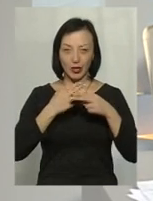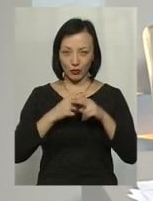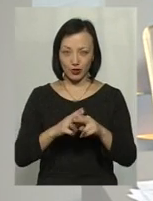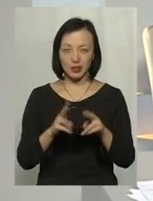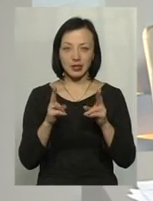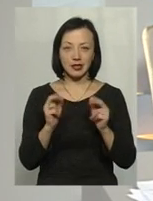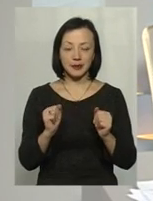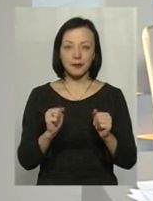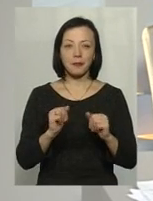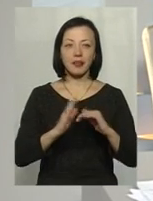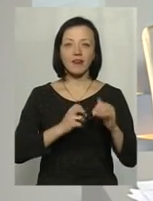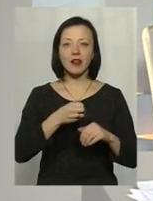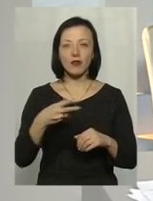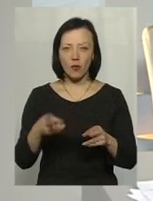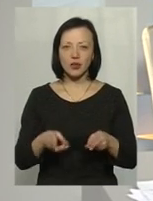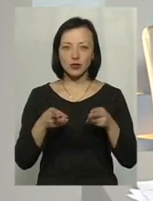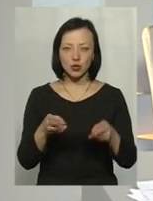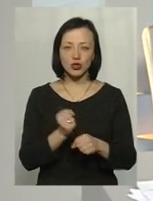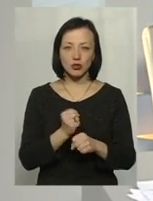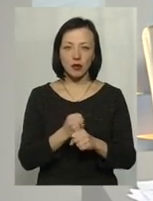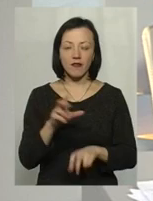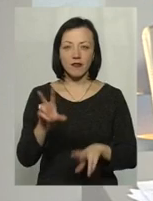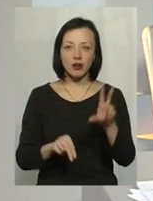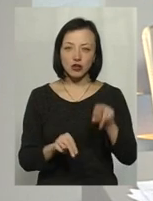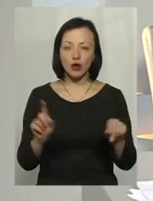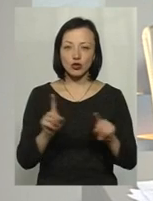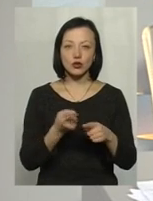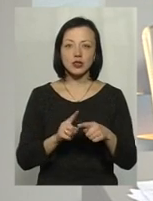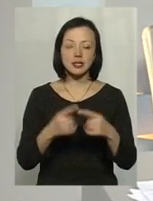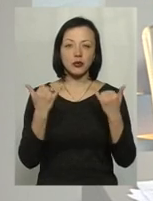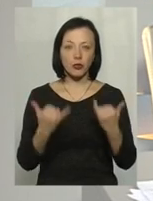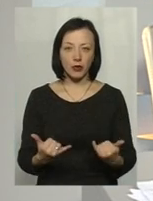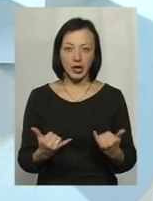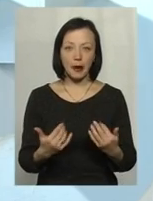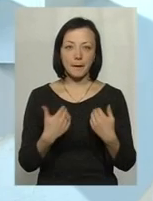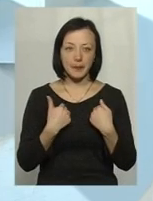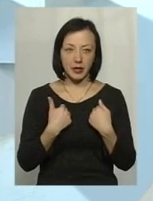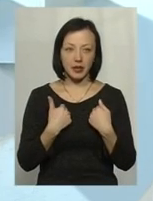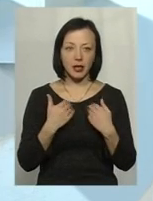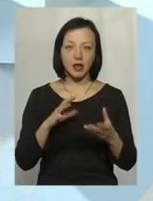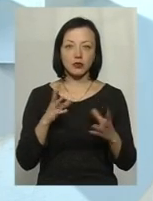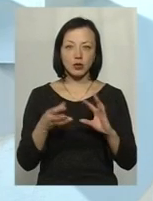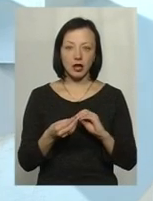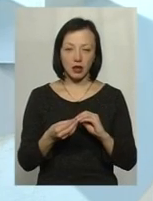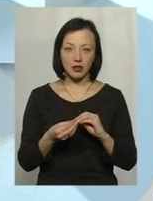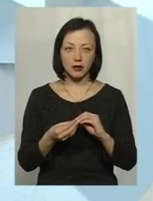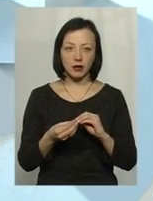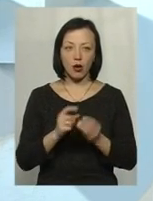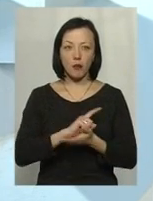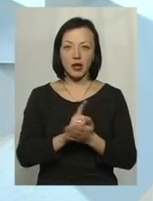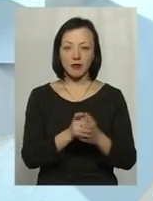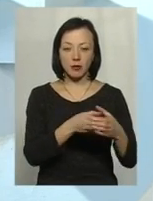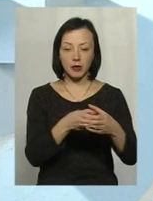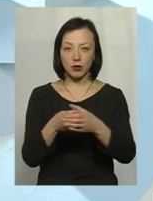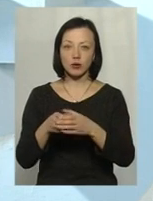Ну, кваліфіковані такі злочини скоюються. І я рахую, що от сьогодні мені результати напрацювання оперативних підрозділів